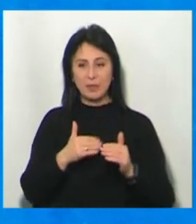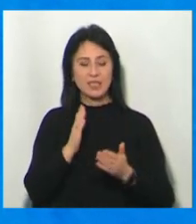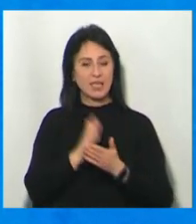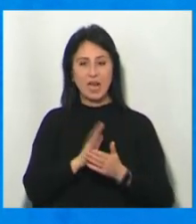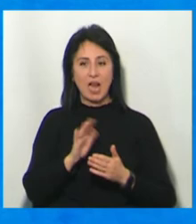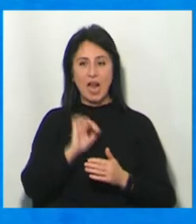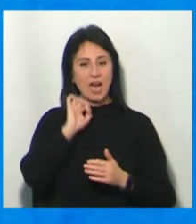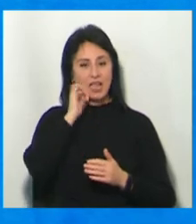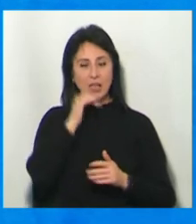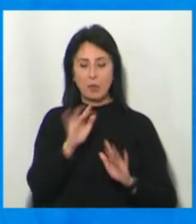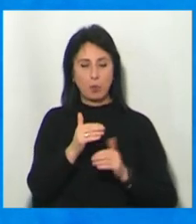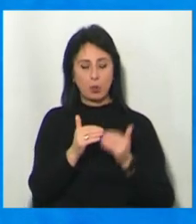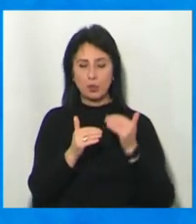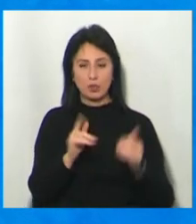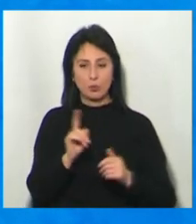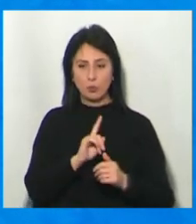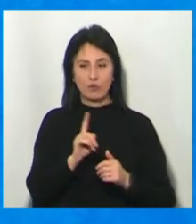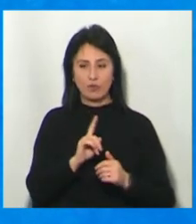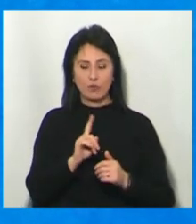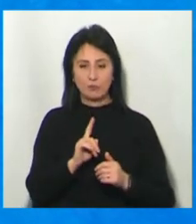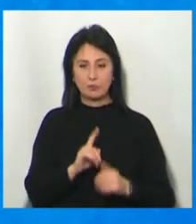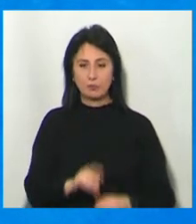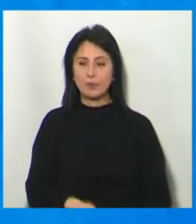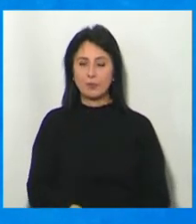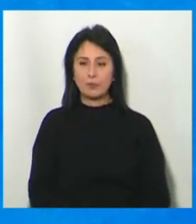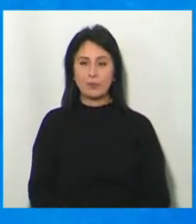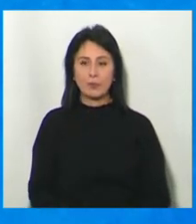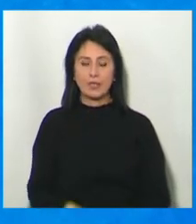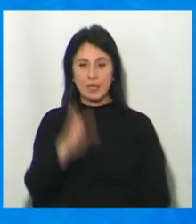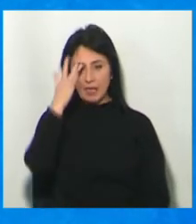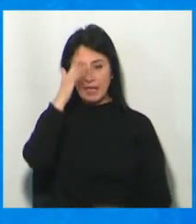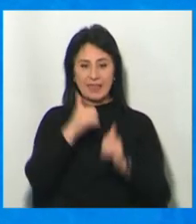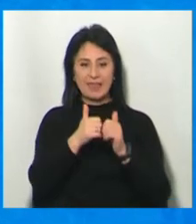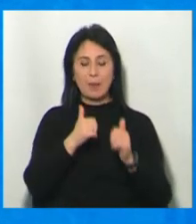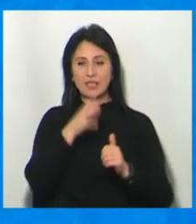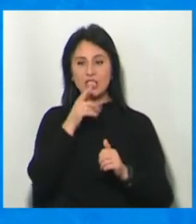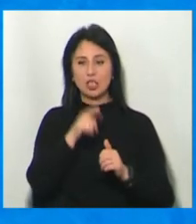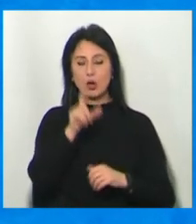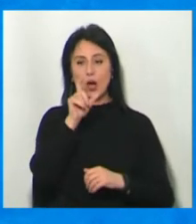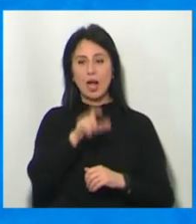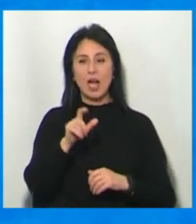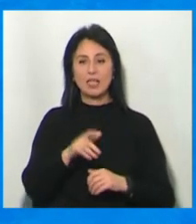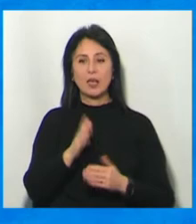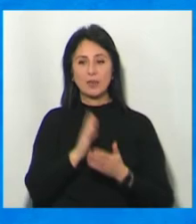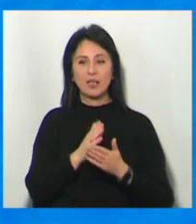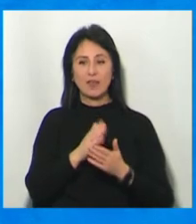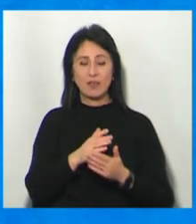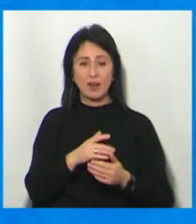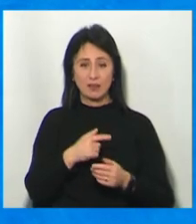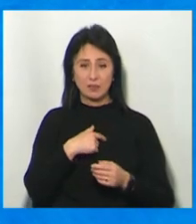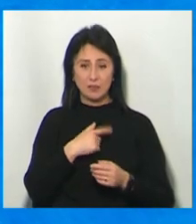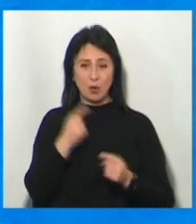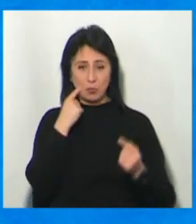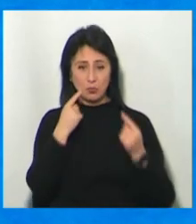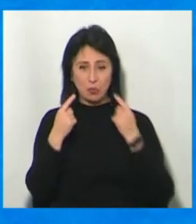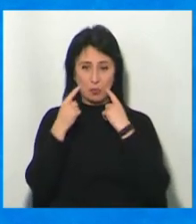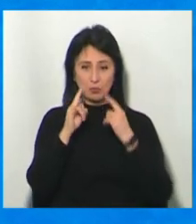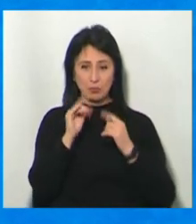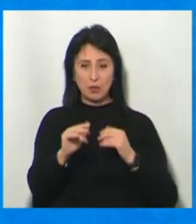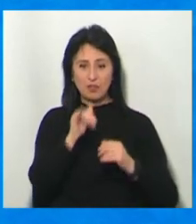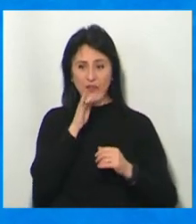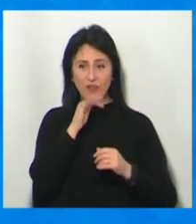არ არის დაბერების პროცესის ლოგიკური ნაწილი. Დემენციის დროს ადამიანი ხდება გულმავიწყი,